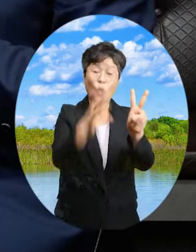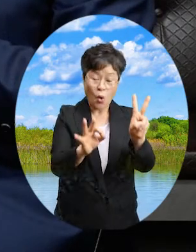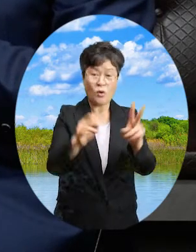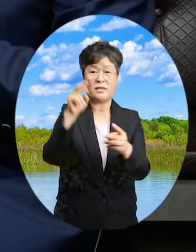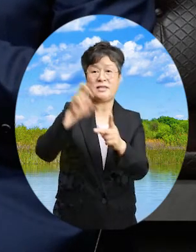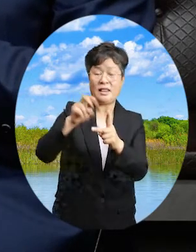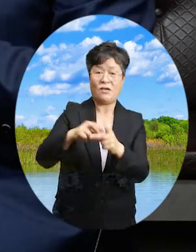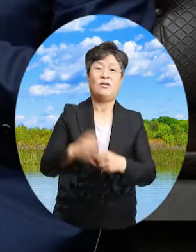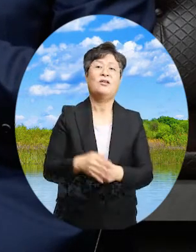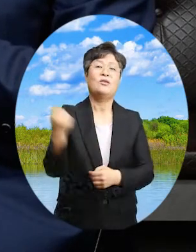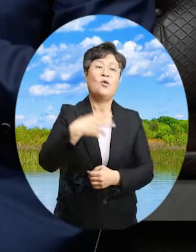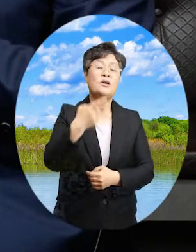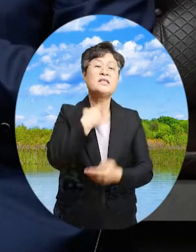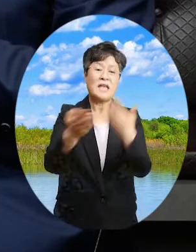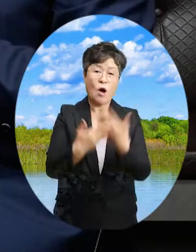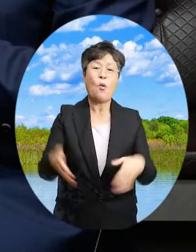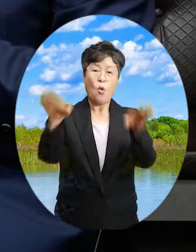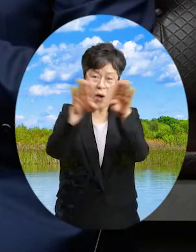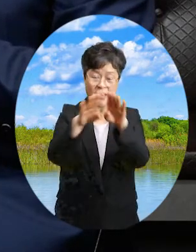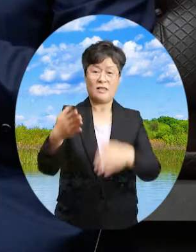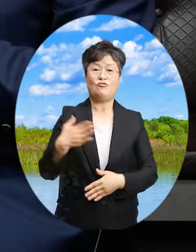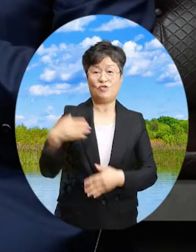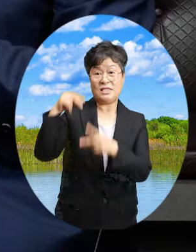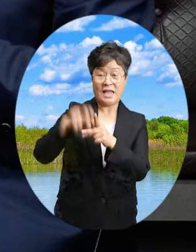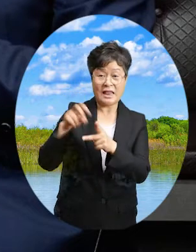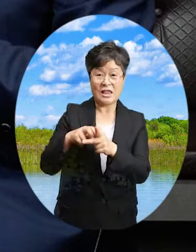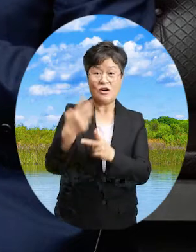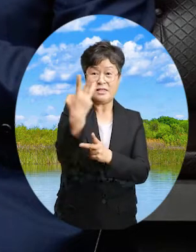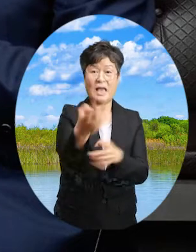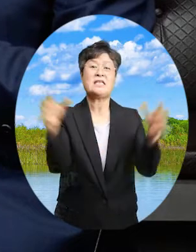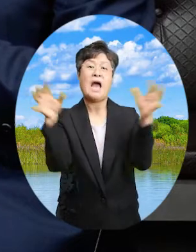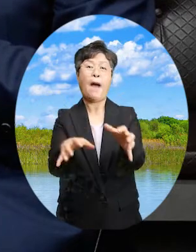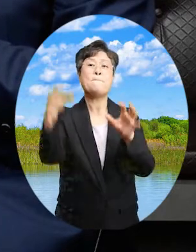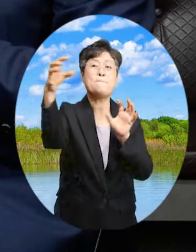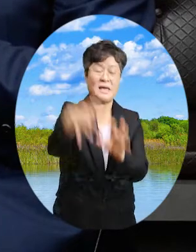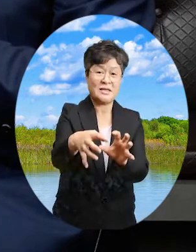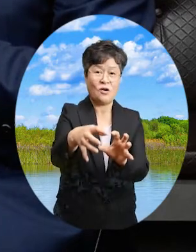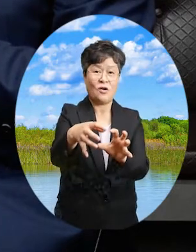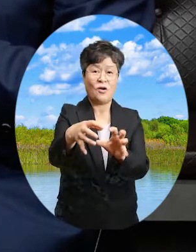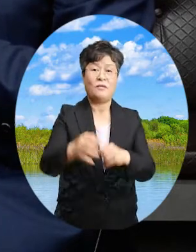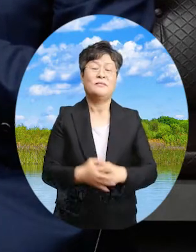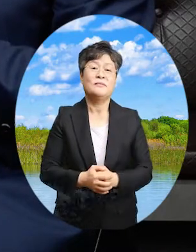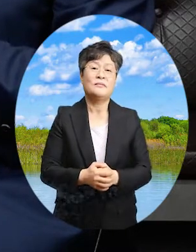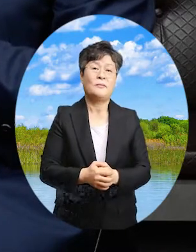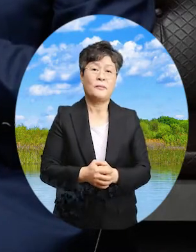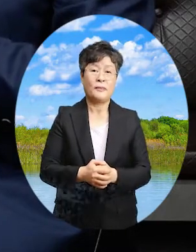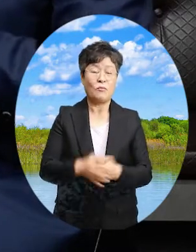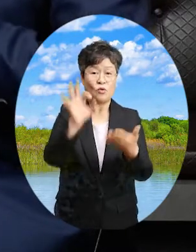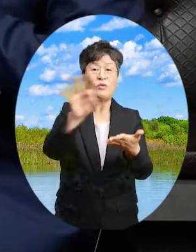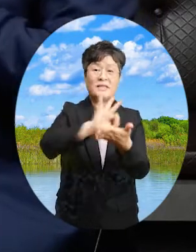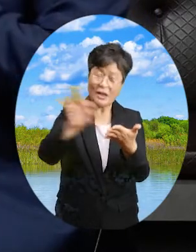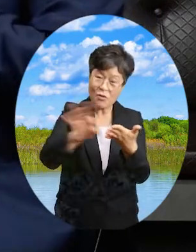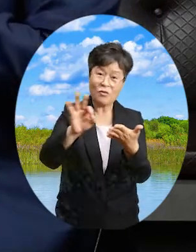때는 아마 광교이동에 굉장히 아주 어떻게 보면 중요한 그 환경동아리 소모임이